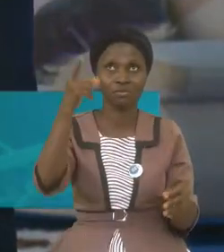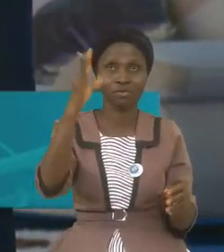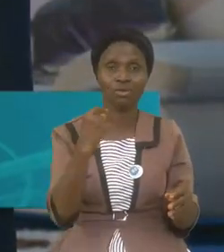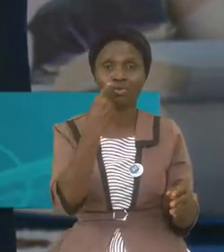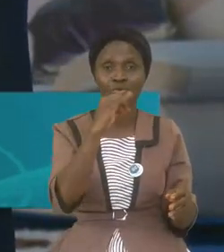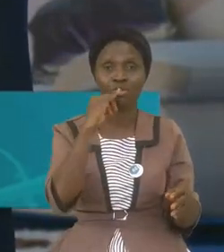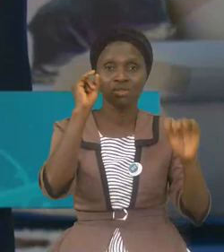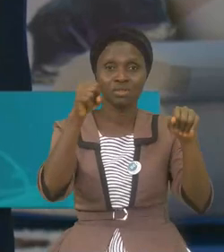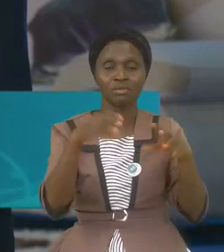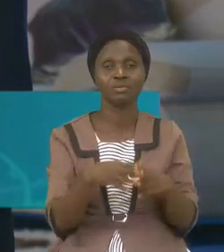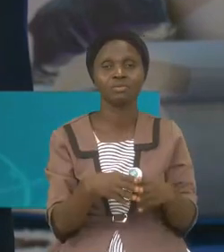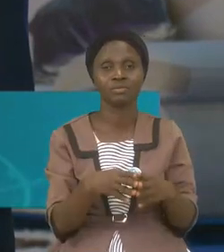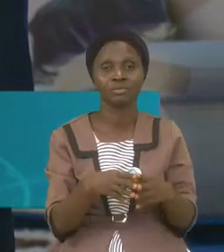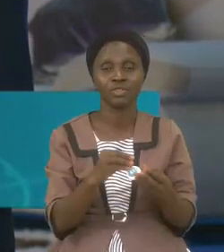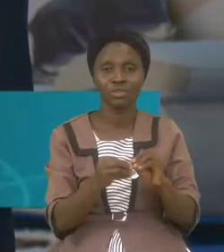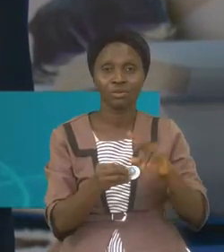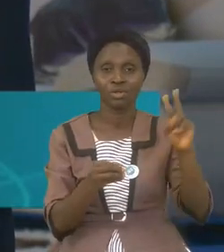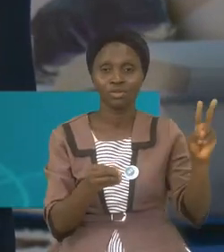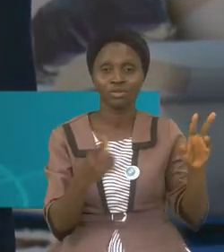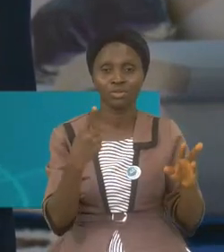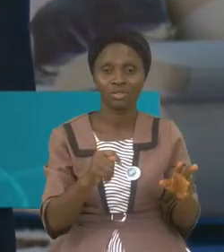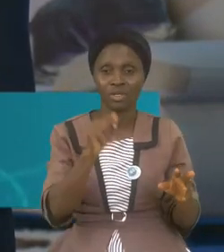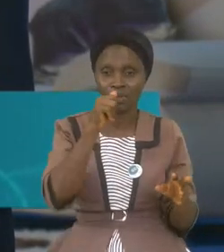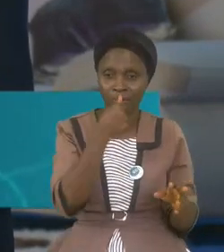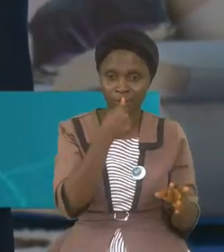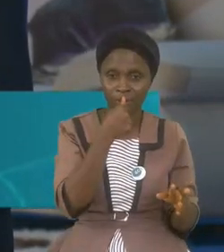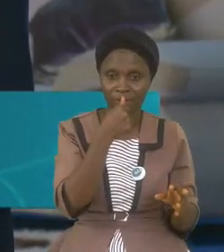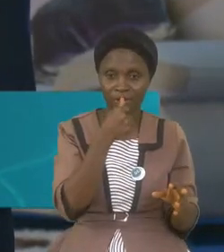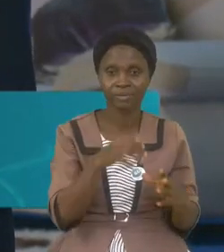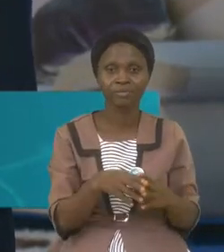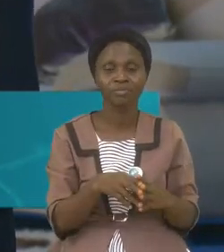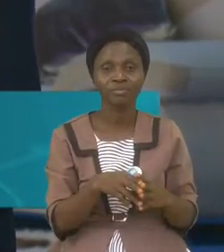la domination éternelle du Dieu qui est capable. Deux,